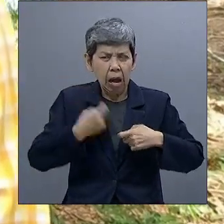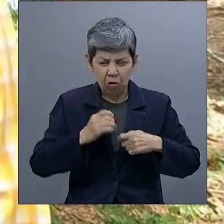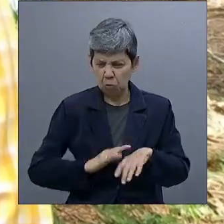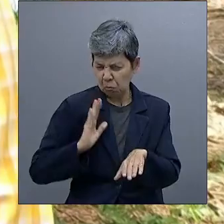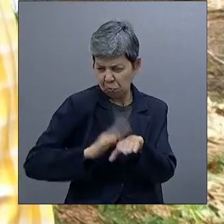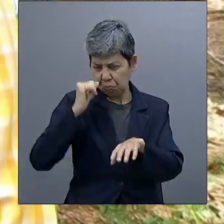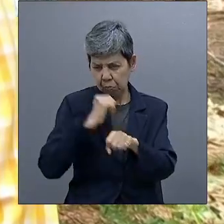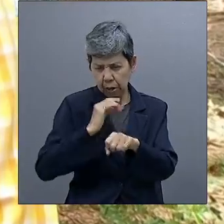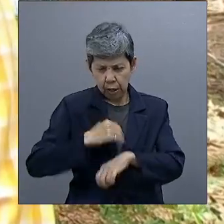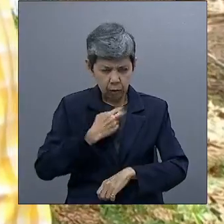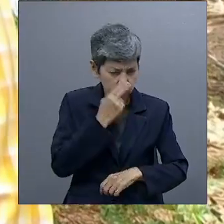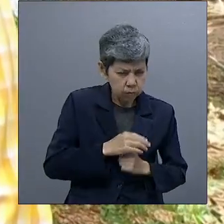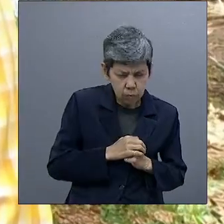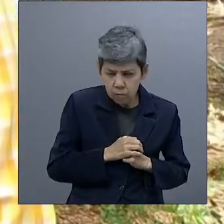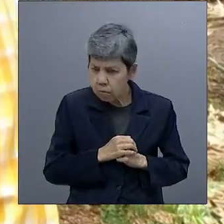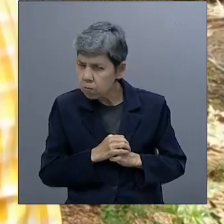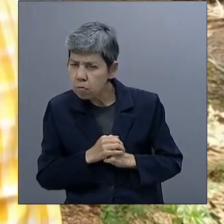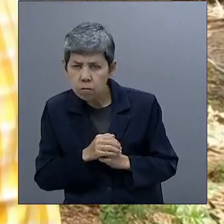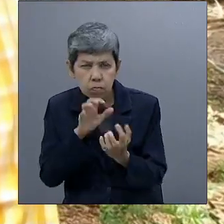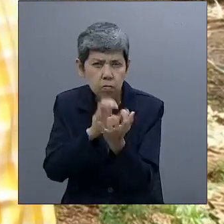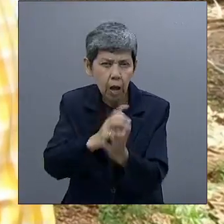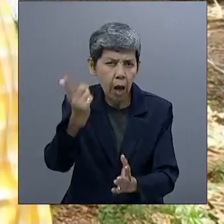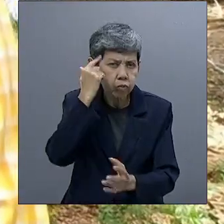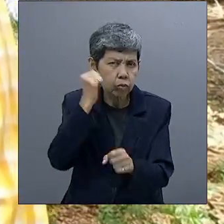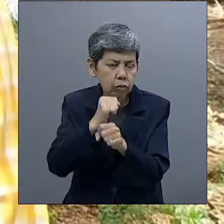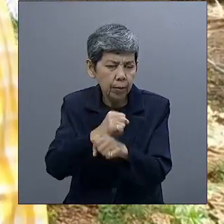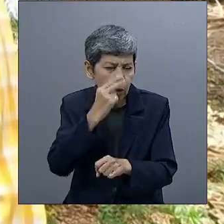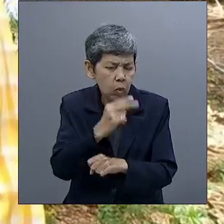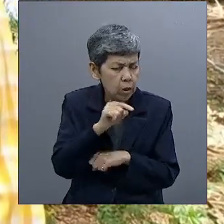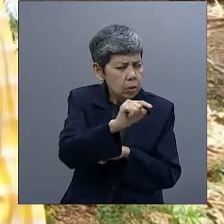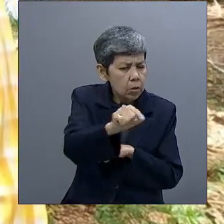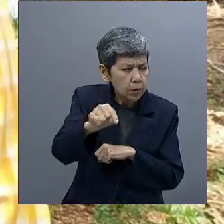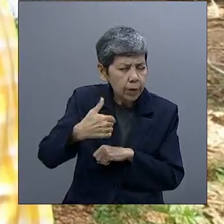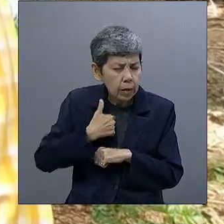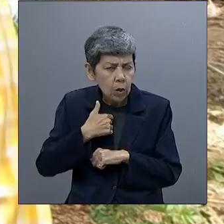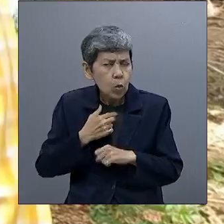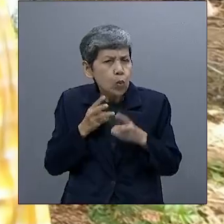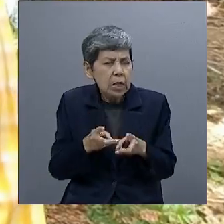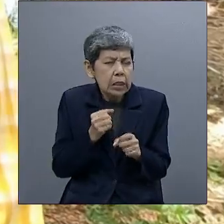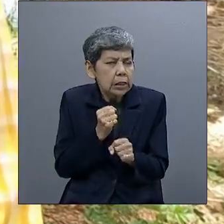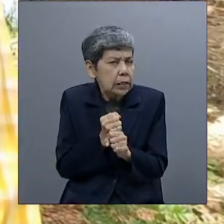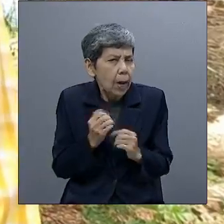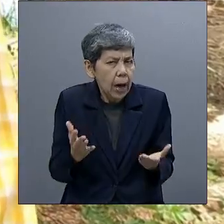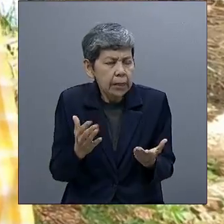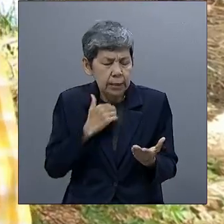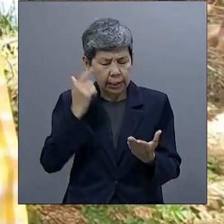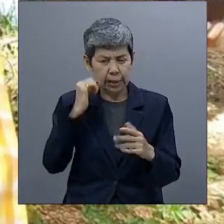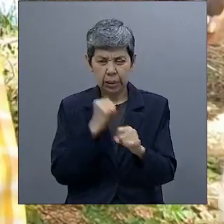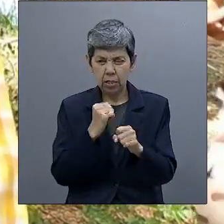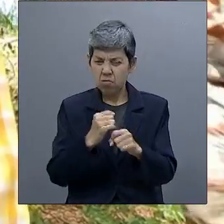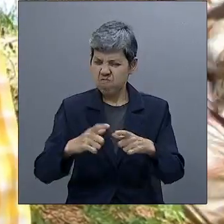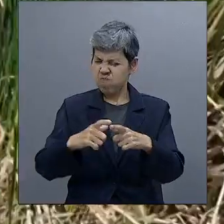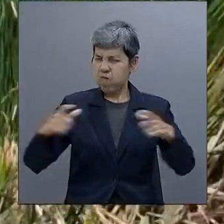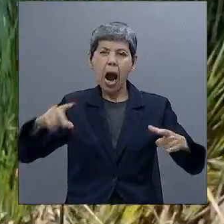พที่เขาเชี่ยวชาญด้านการจับอย่างเงี้ยลงมาสำรวจดูว่าเราจะจัดการยังไงอย่างไรได้กับพื้นที่กว้างขนาด